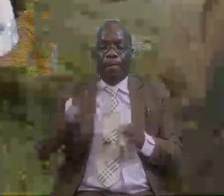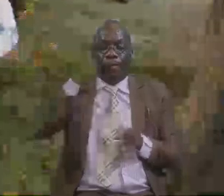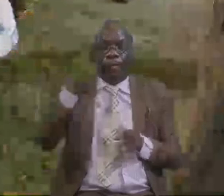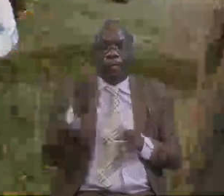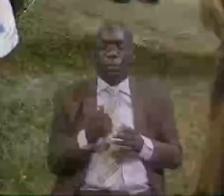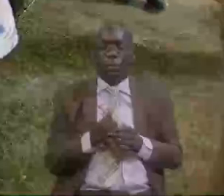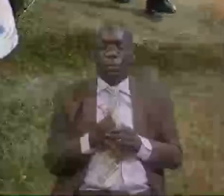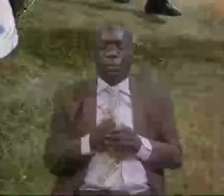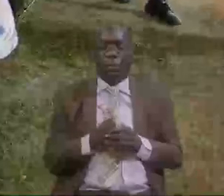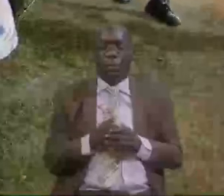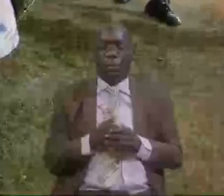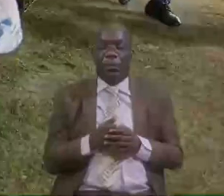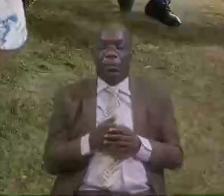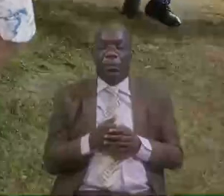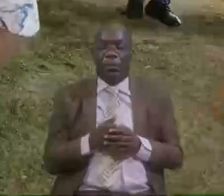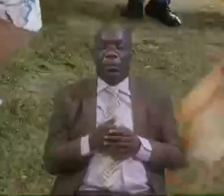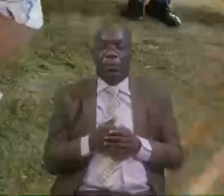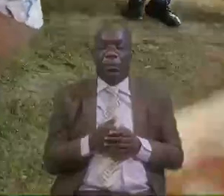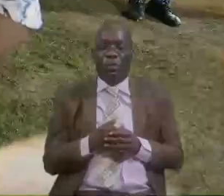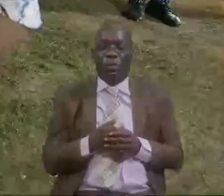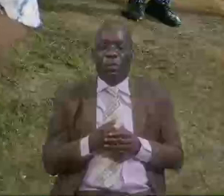Ceux qui ont donné leur vie au Seigneur,